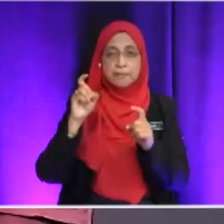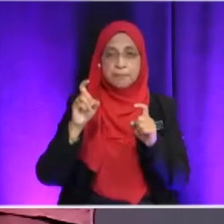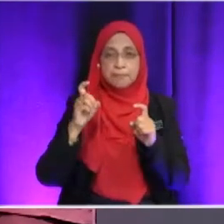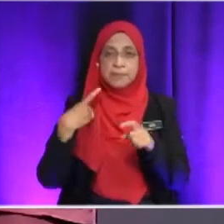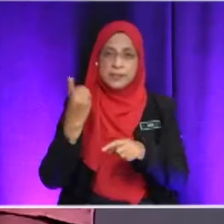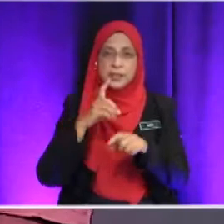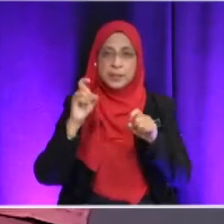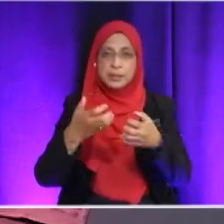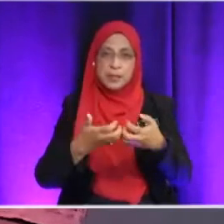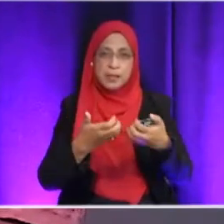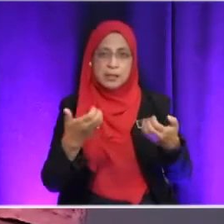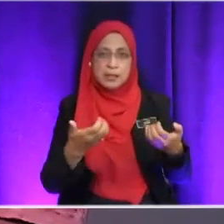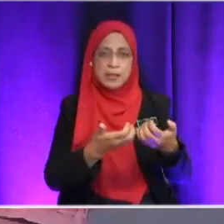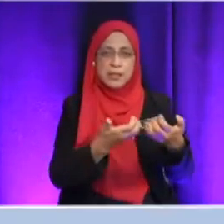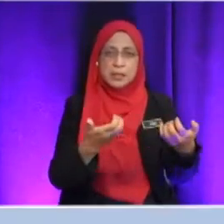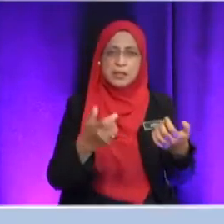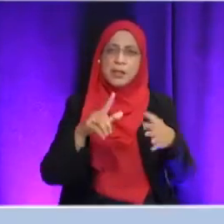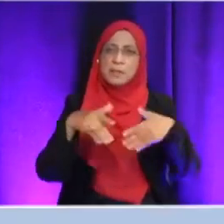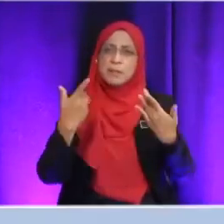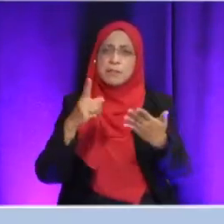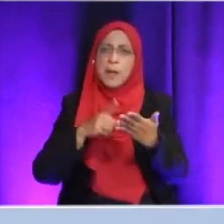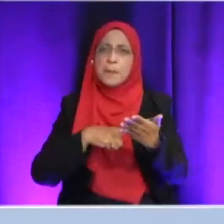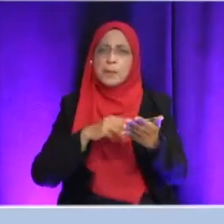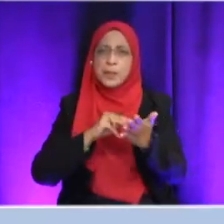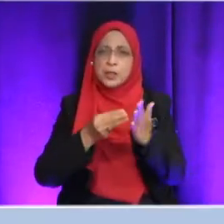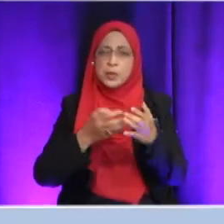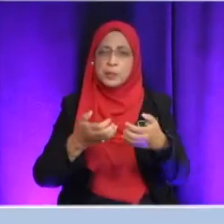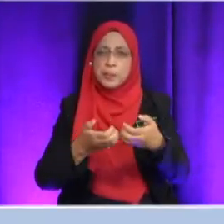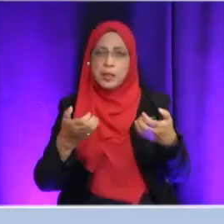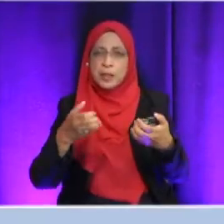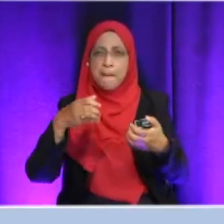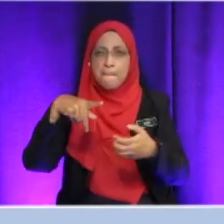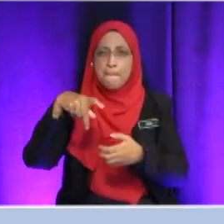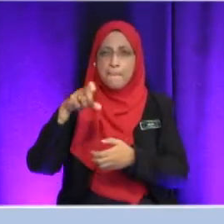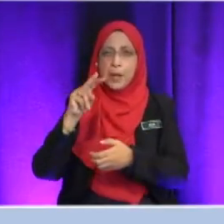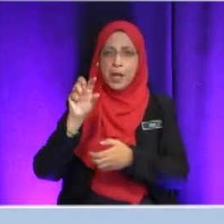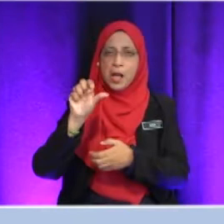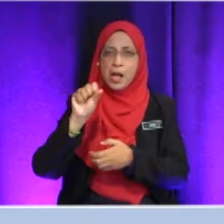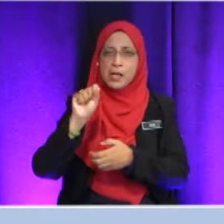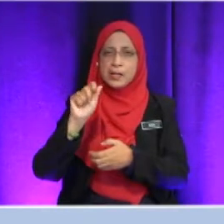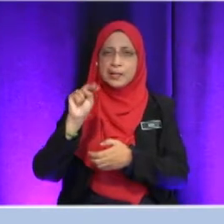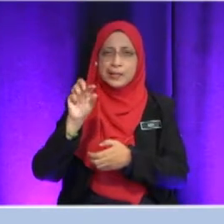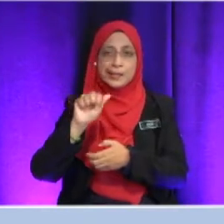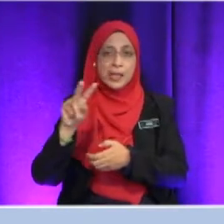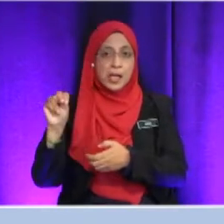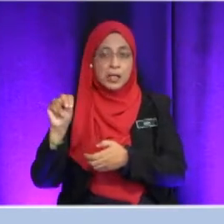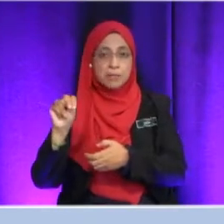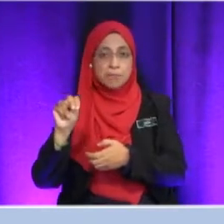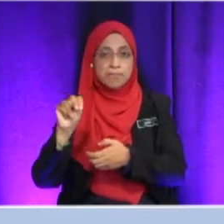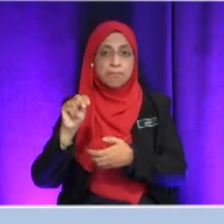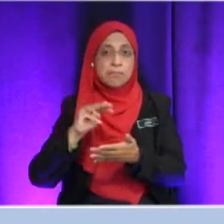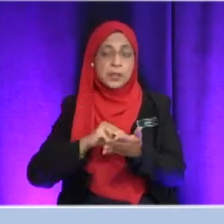pengasingan ya Apa itu pengasingan Okelah langkah kita mengeluarkan